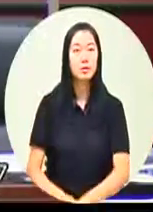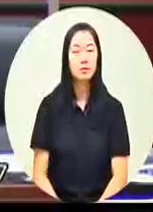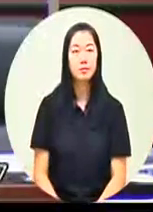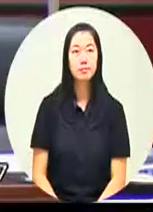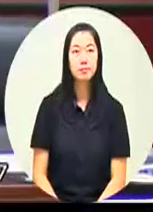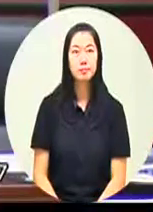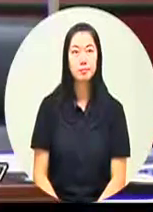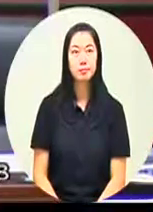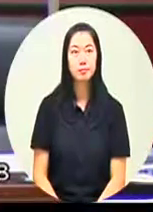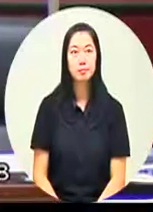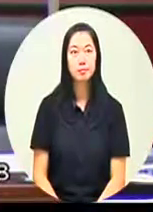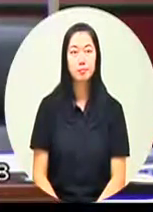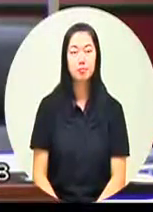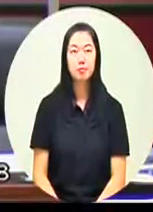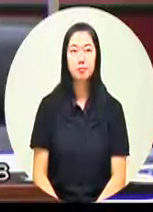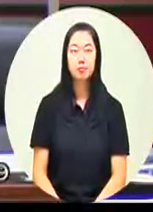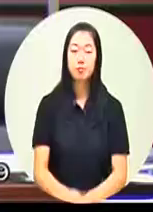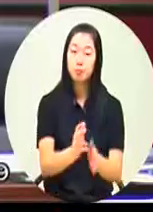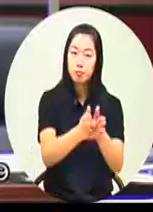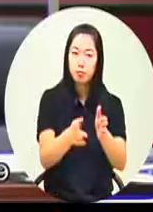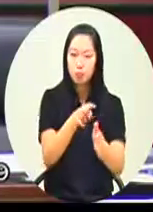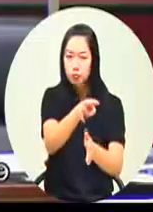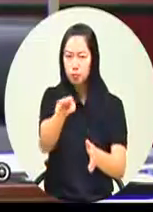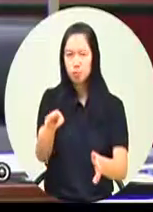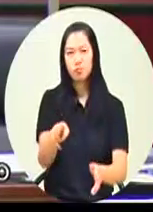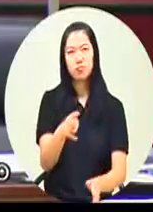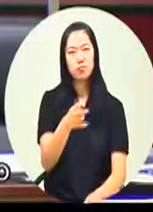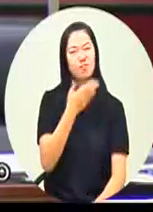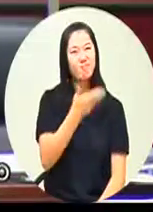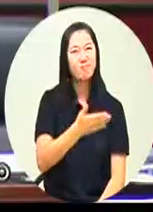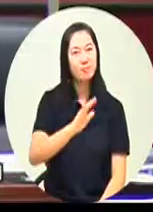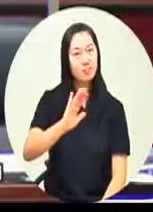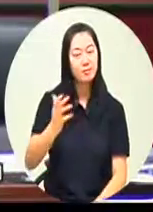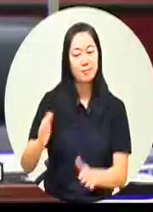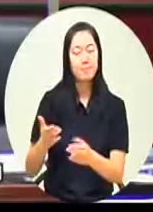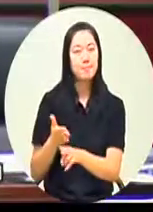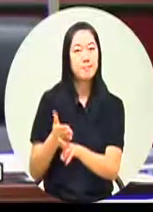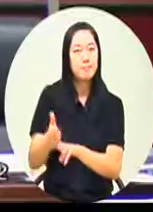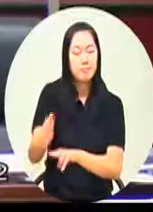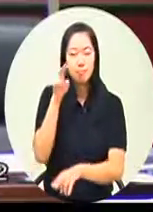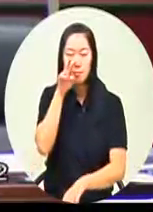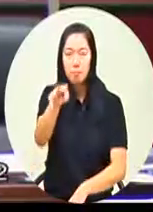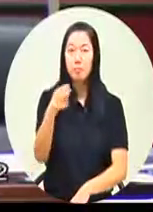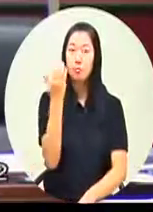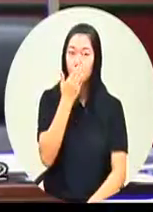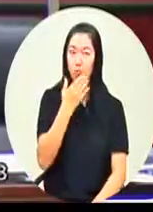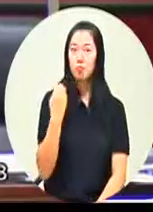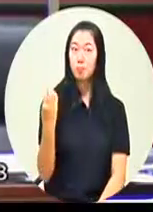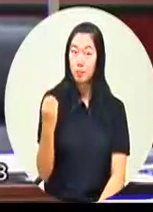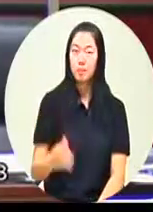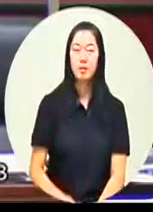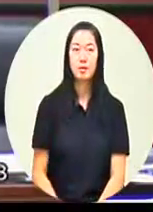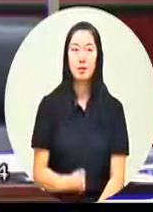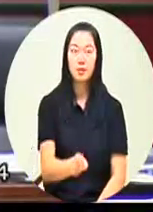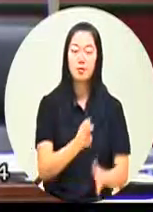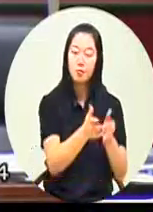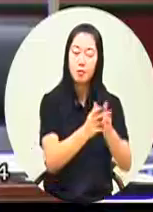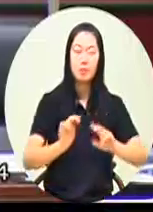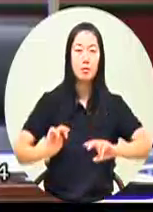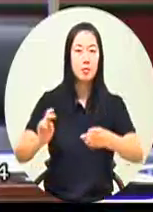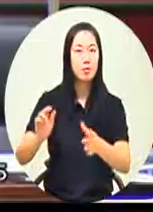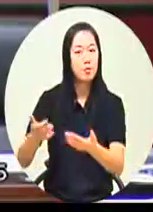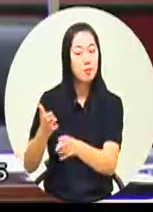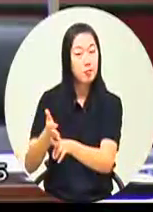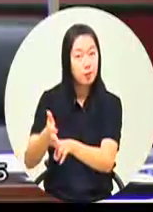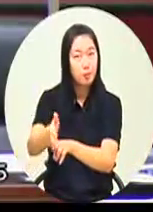看起来不太好看，那轻轨看起来比较漂亮，比较时髦啊。那你就把火车呢改成轻轨呢，而经过的地方，比